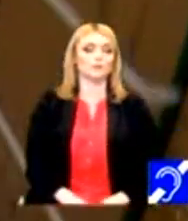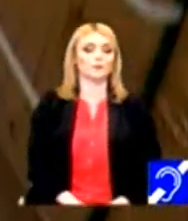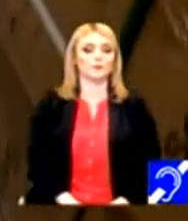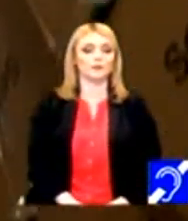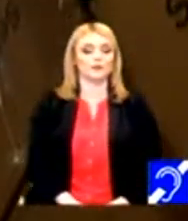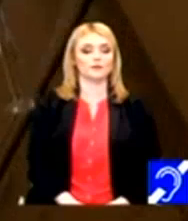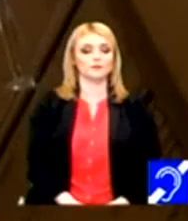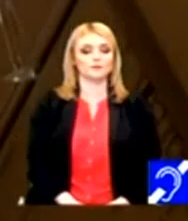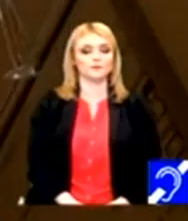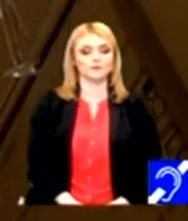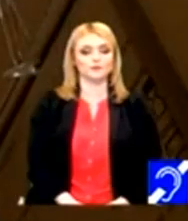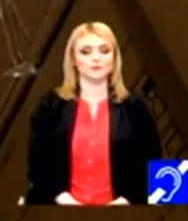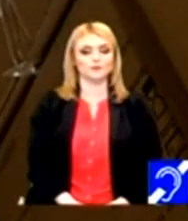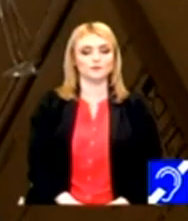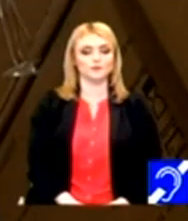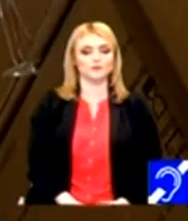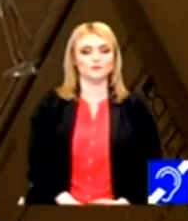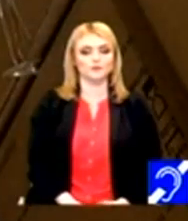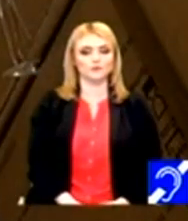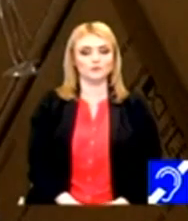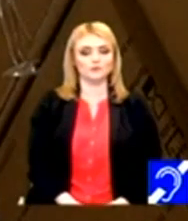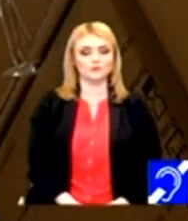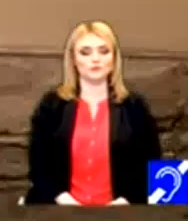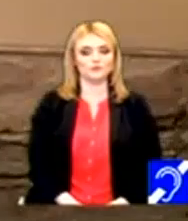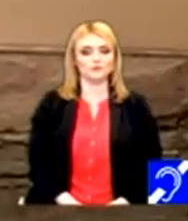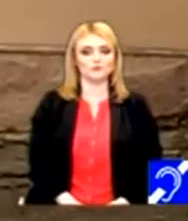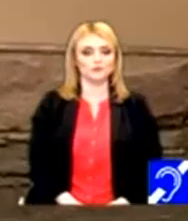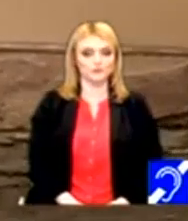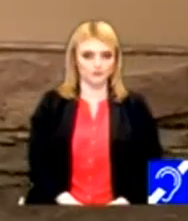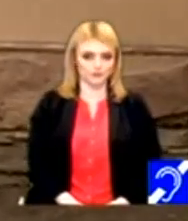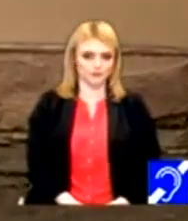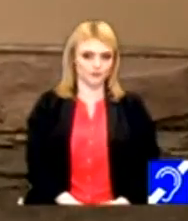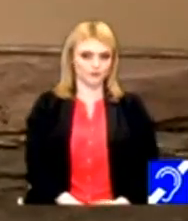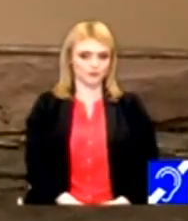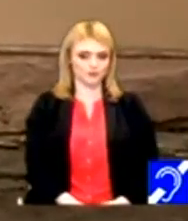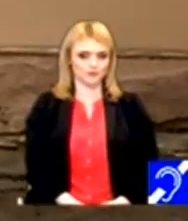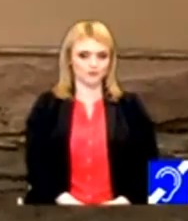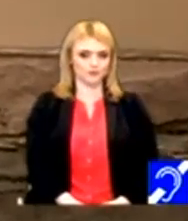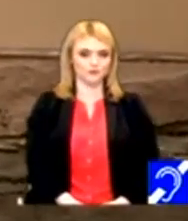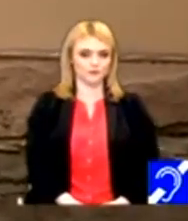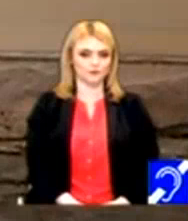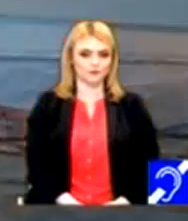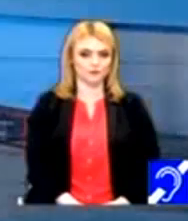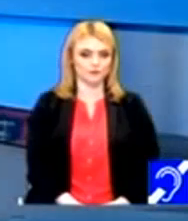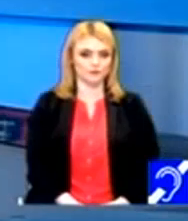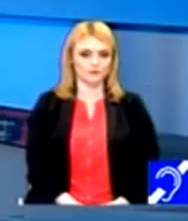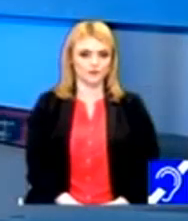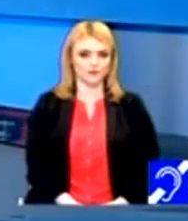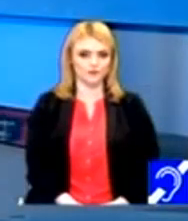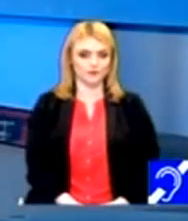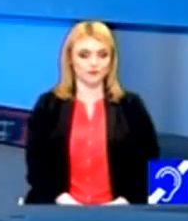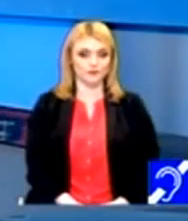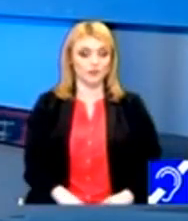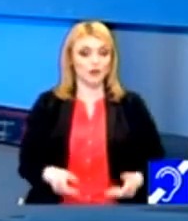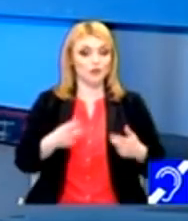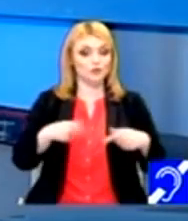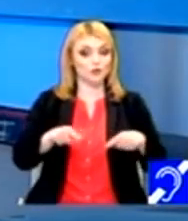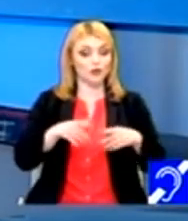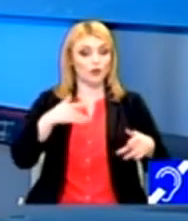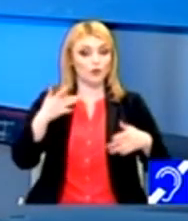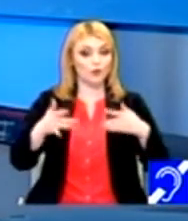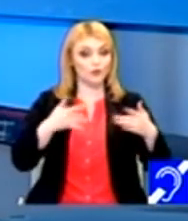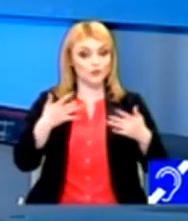foarte costisitoare. Doar materia primă pentru boxă costă cel puțin 1000 de lei. Producătorii îndeamnă pe oameni să doneze pentru a